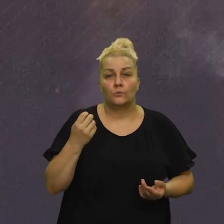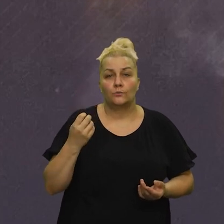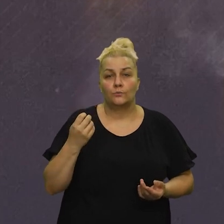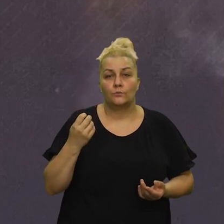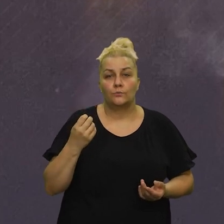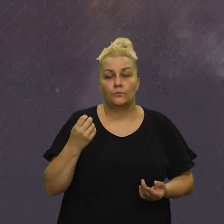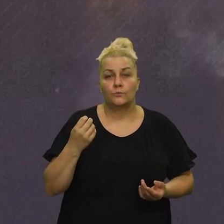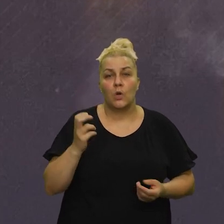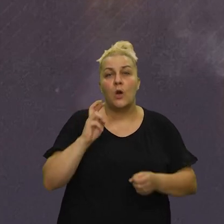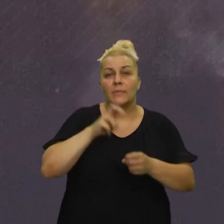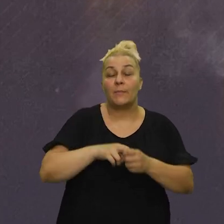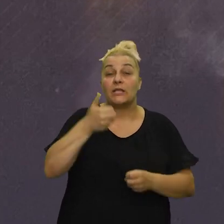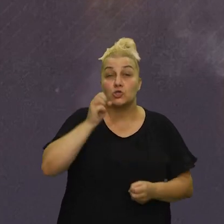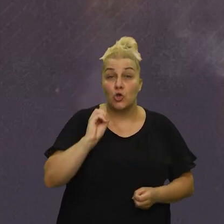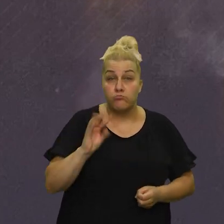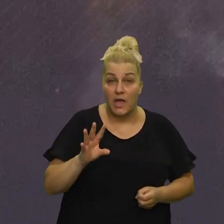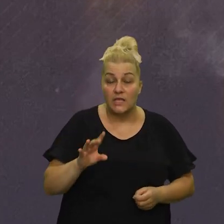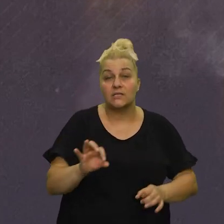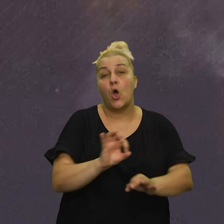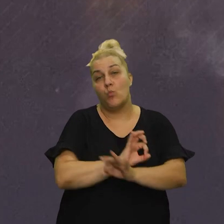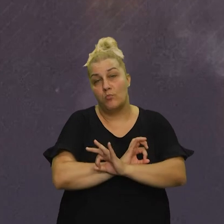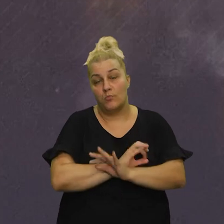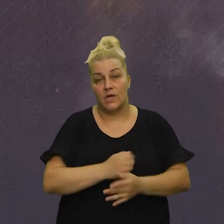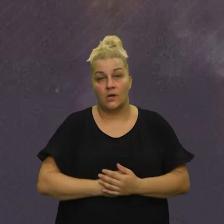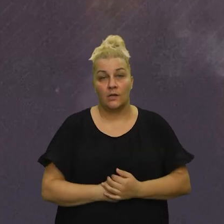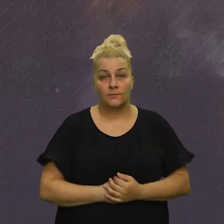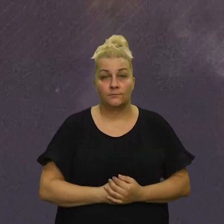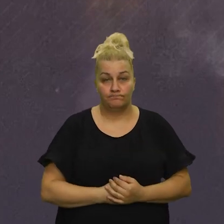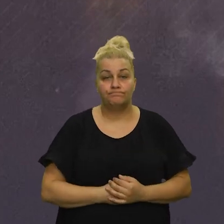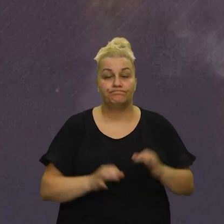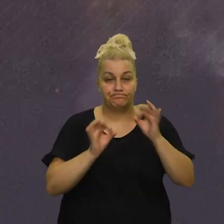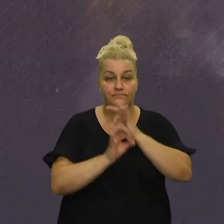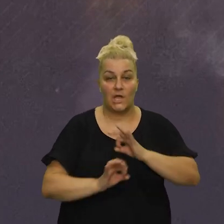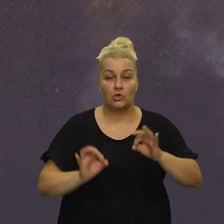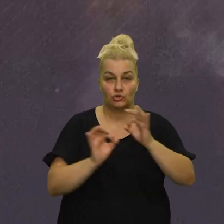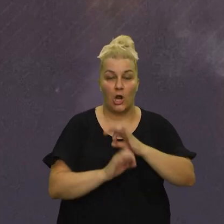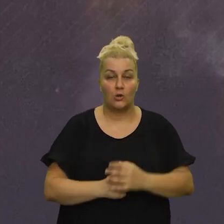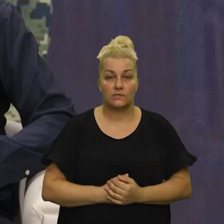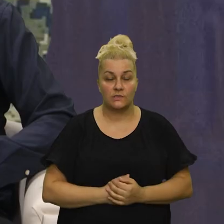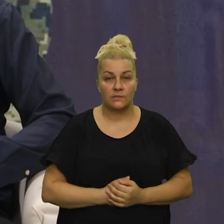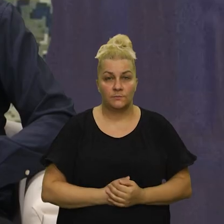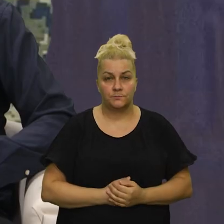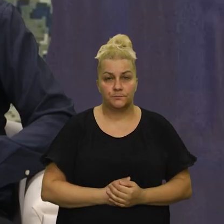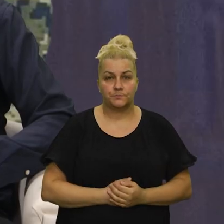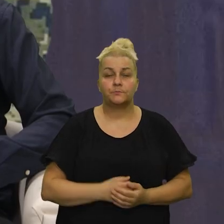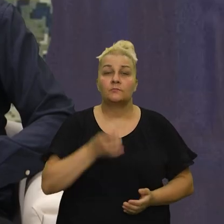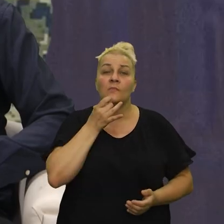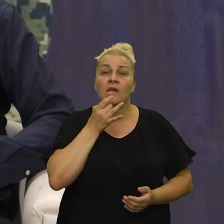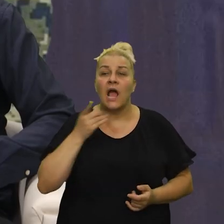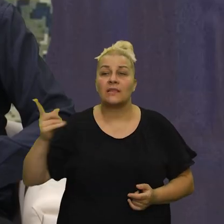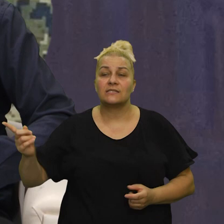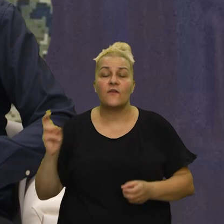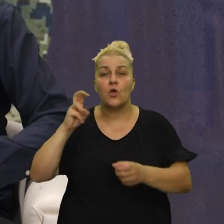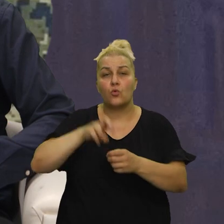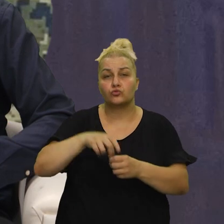je pripadnika 115. brigade preminulo. Nažalost. Kad ste vi, Ivane, došli u